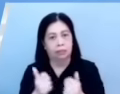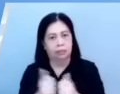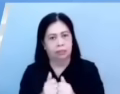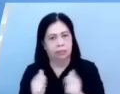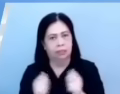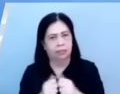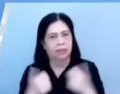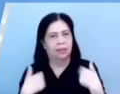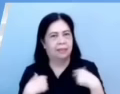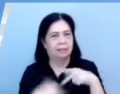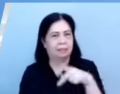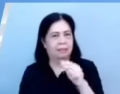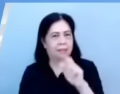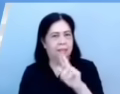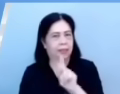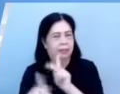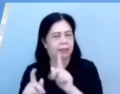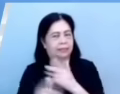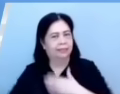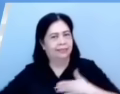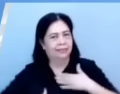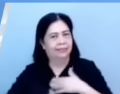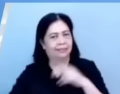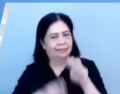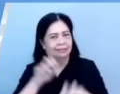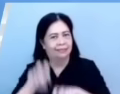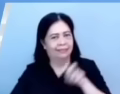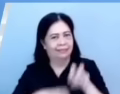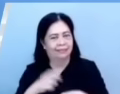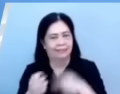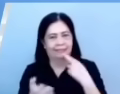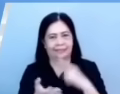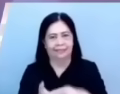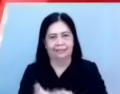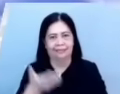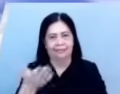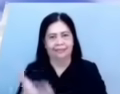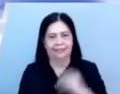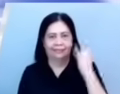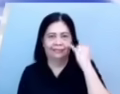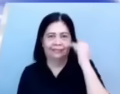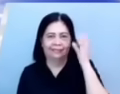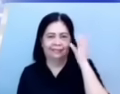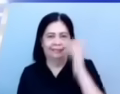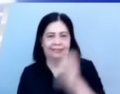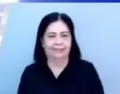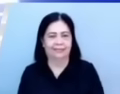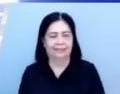nag-ingay habang nag-e-enjoy sa mga ride. May ulat on the spot si Ian Cruz.